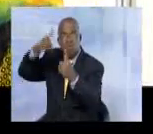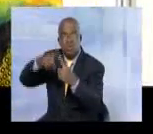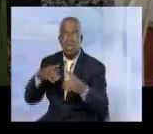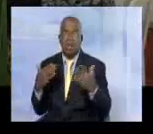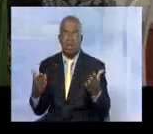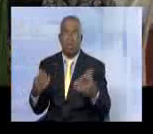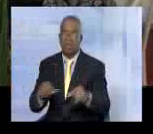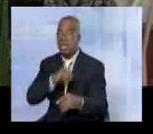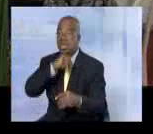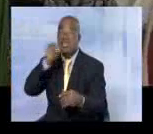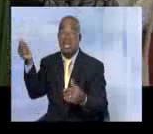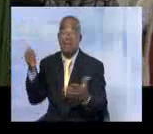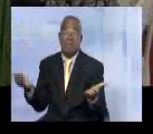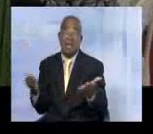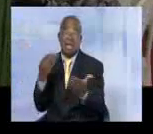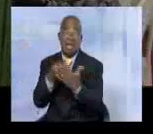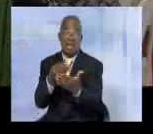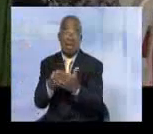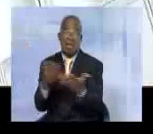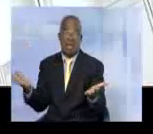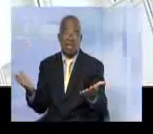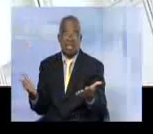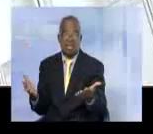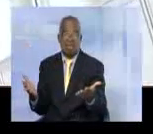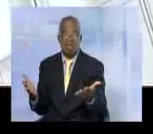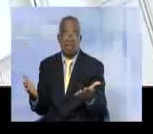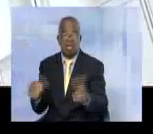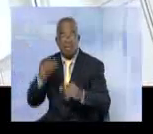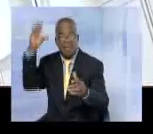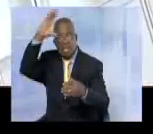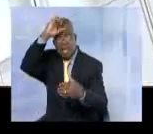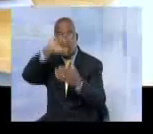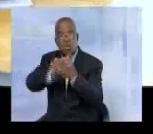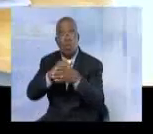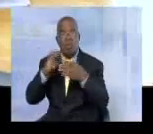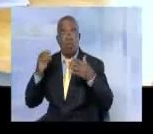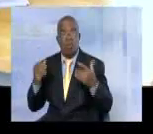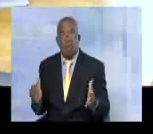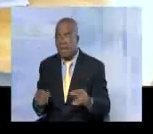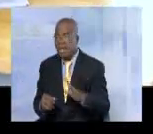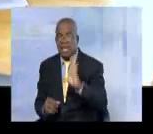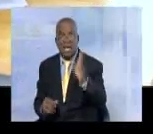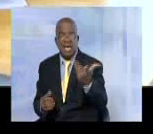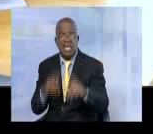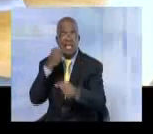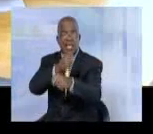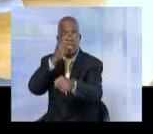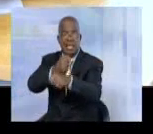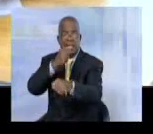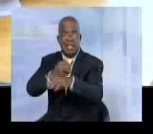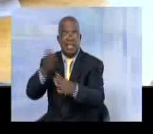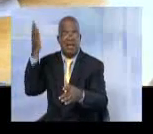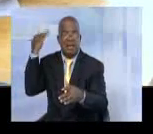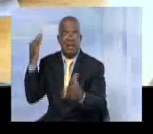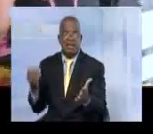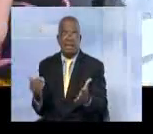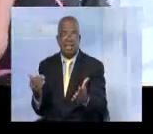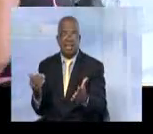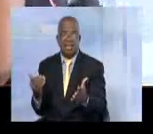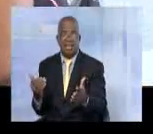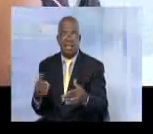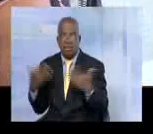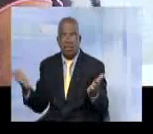aujourd'hui. Comme Sila Sita, plusieurs autres personnes ont bénéficié d'une consultation juridique et psychologique. C'est